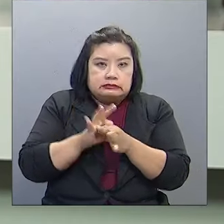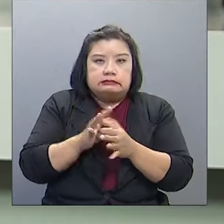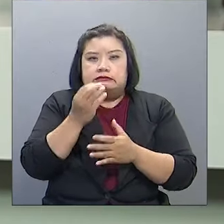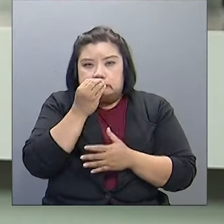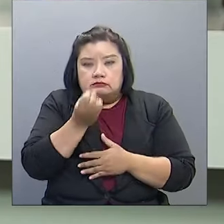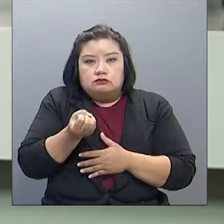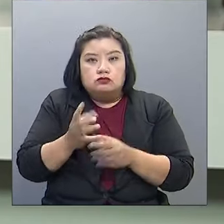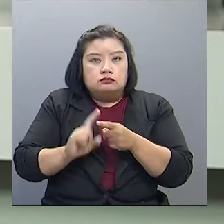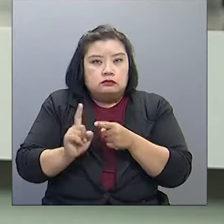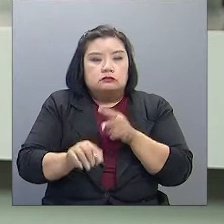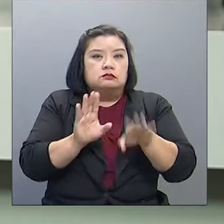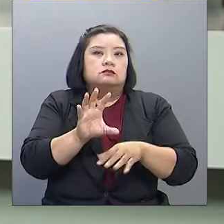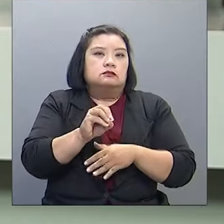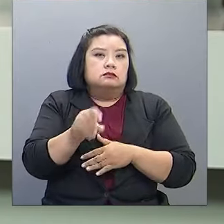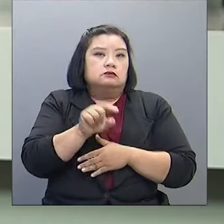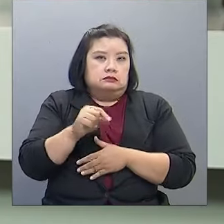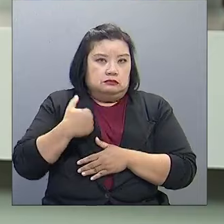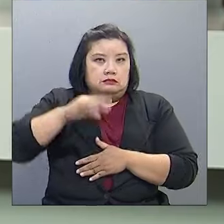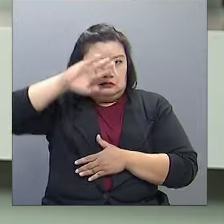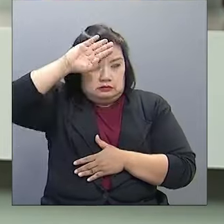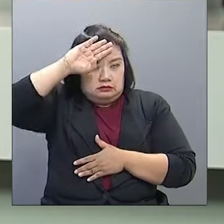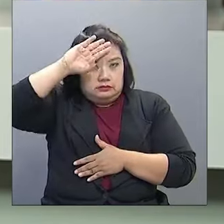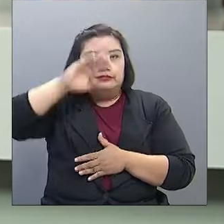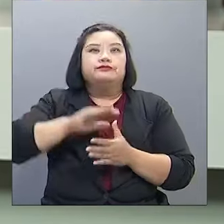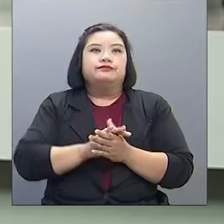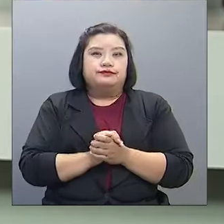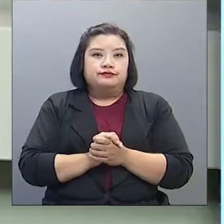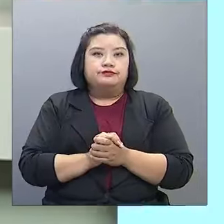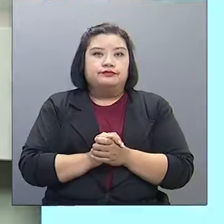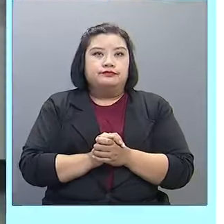ซึ่งประมาณ 50% จะมีอาการครับหลังจากไม่มีถุงน้ำดีแล้วครับ